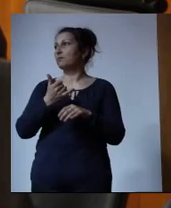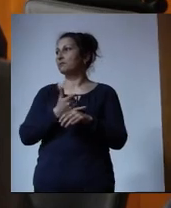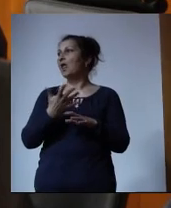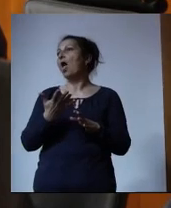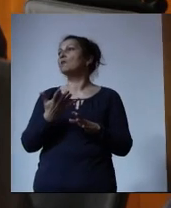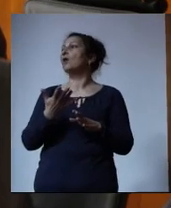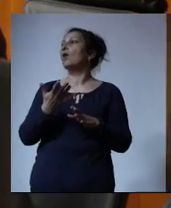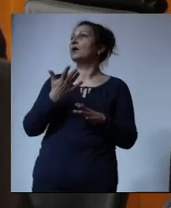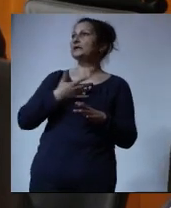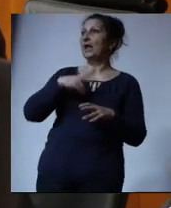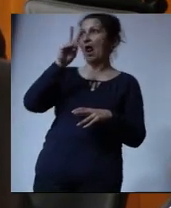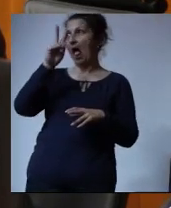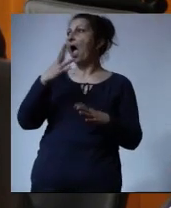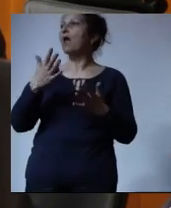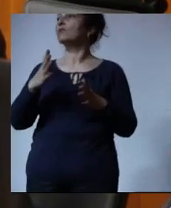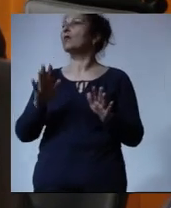chcete sa hlásiť do rôzneho?